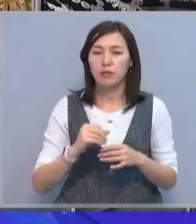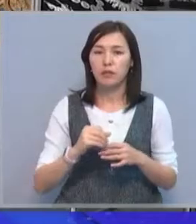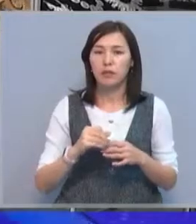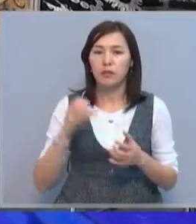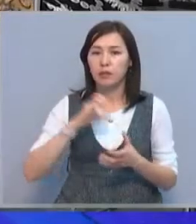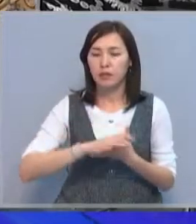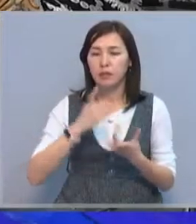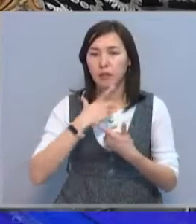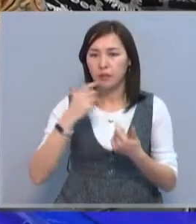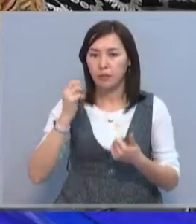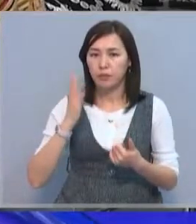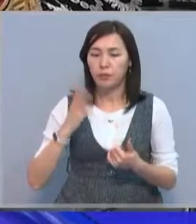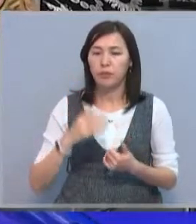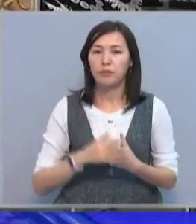деп